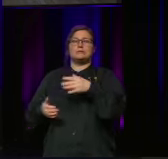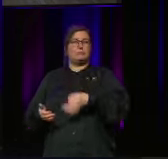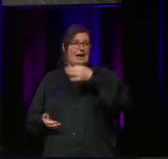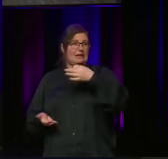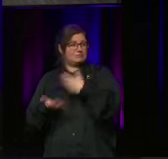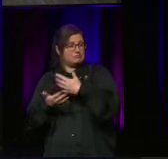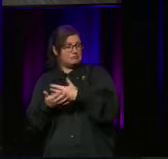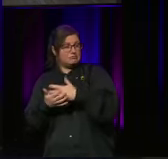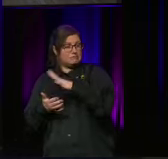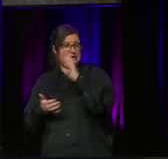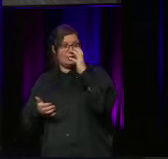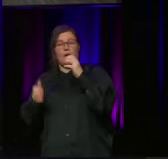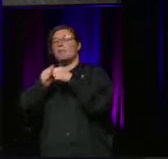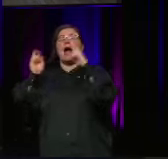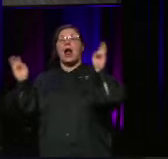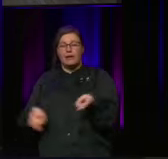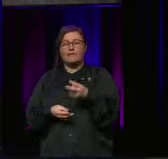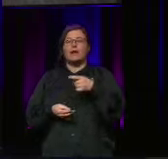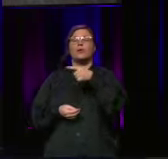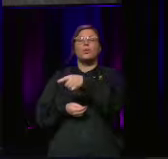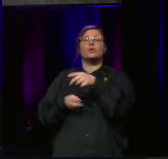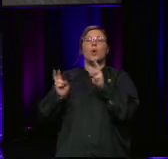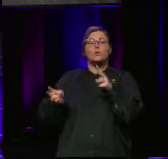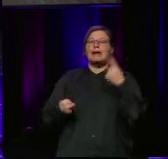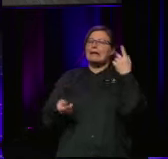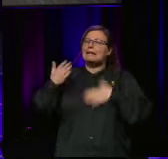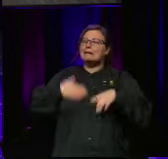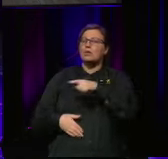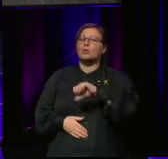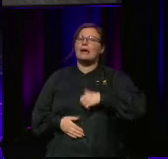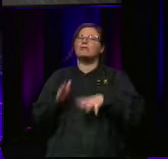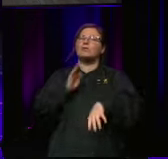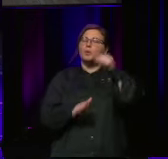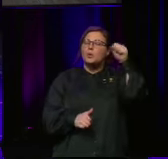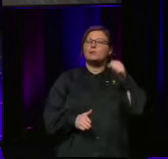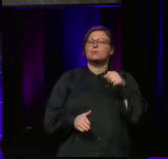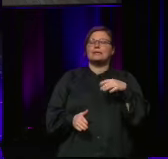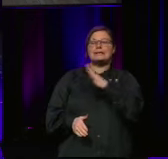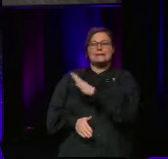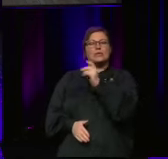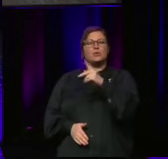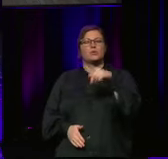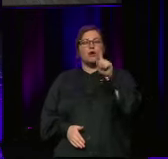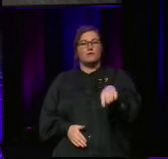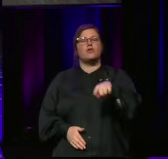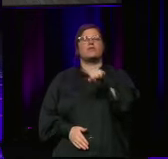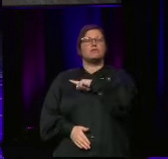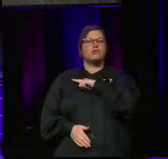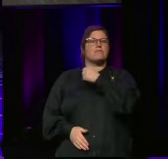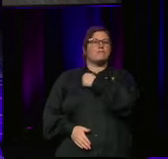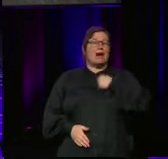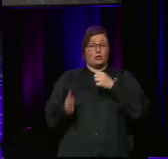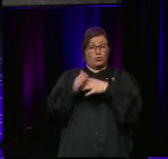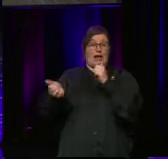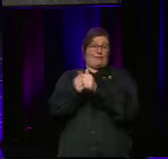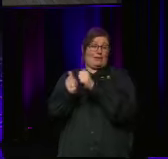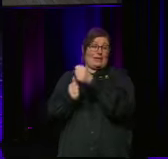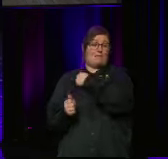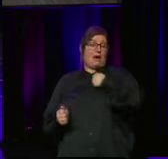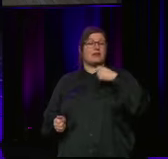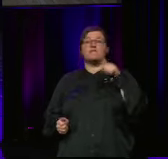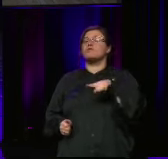den delen. Men det var intressant att hon själv tog upp det här att JK har lite för stor, som företräder regeringen då, har lite